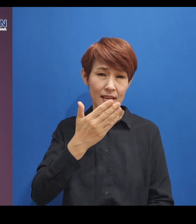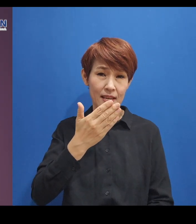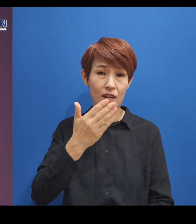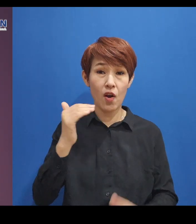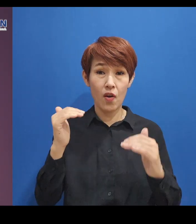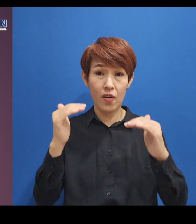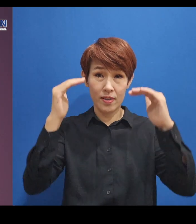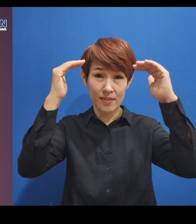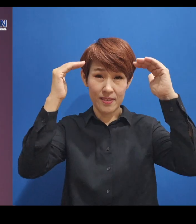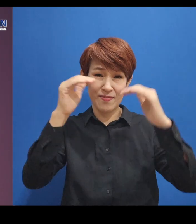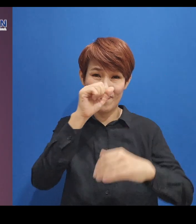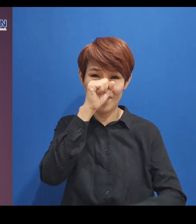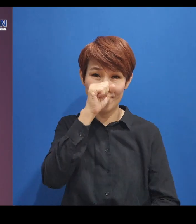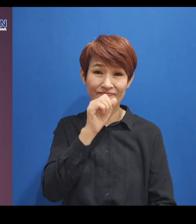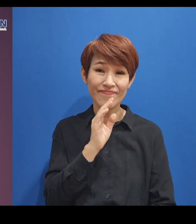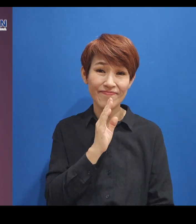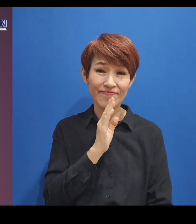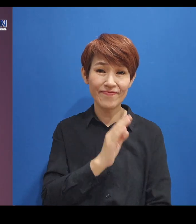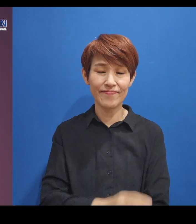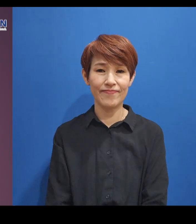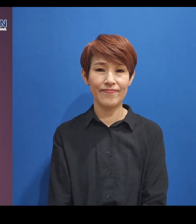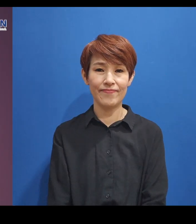그런 어른이 되면 좋겠습니다.